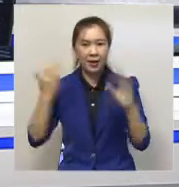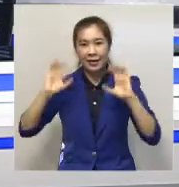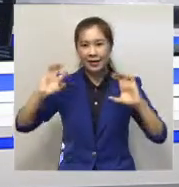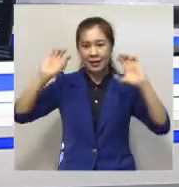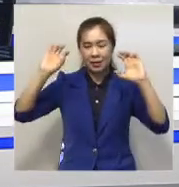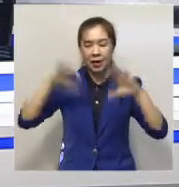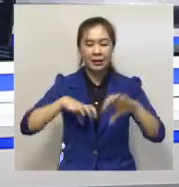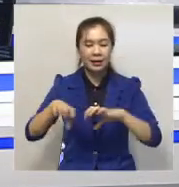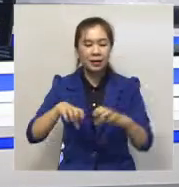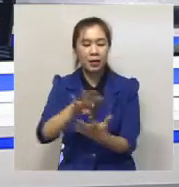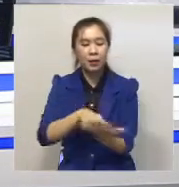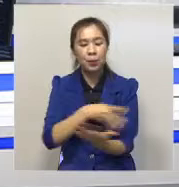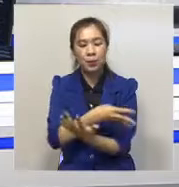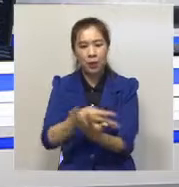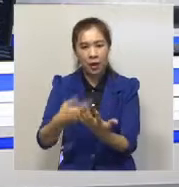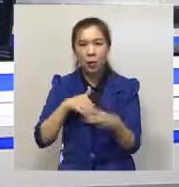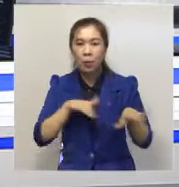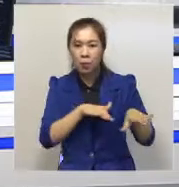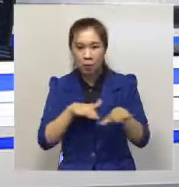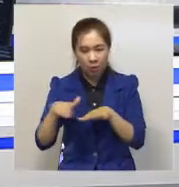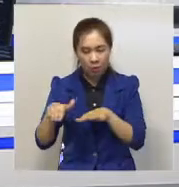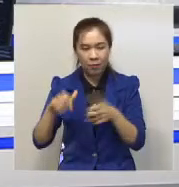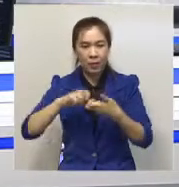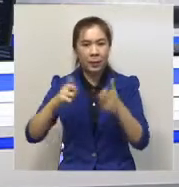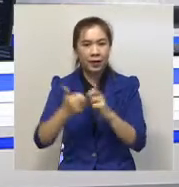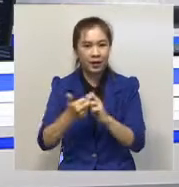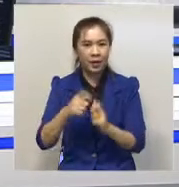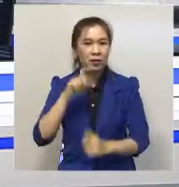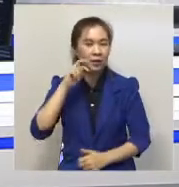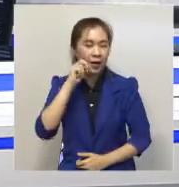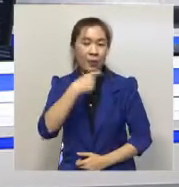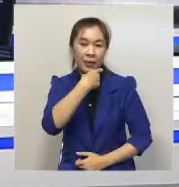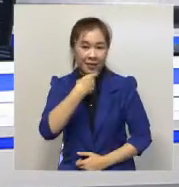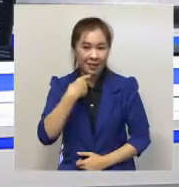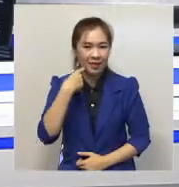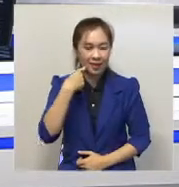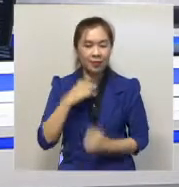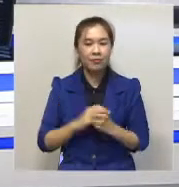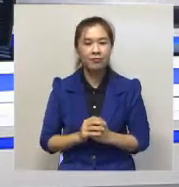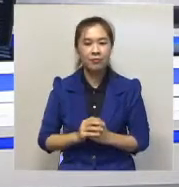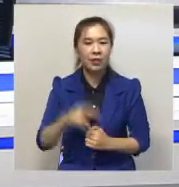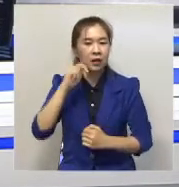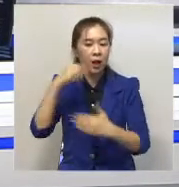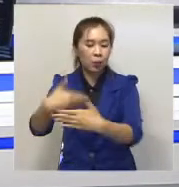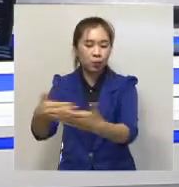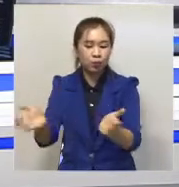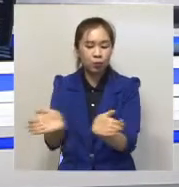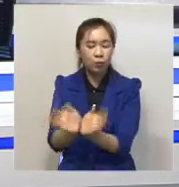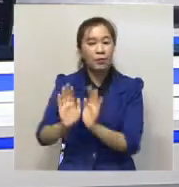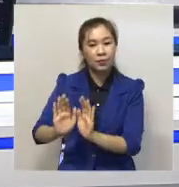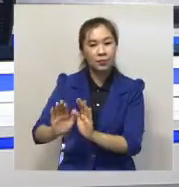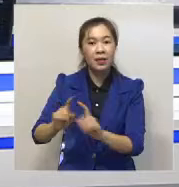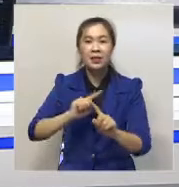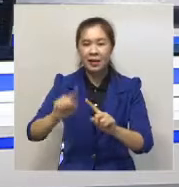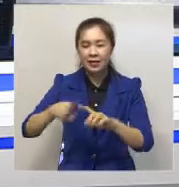ตรียมแผนเรื่องของการบริหารจัดการน้ำเพื่อเป็นการรับมือกับสถานการณ์ในช่วงหน้าแล้งโดยมีการกำชับให้อ่างเก็บน้ำต่างๆจะส